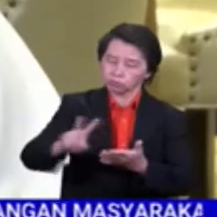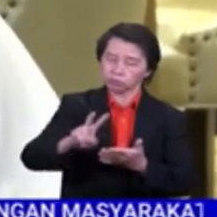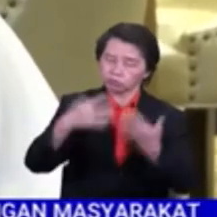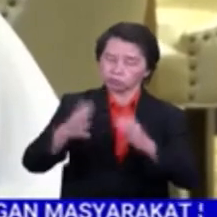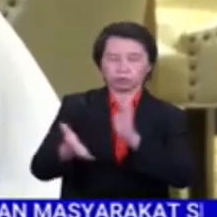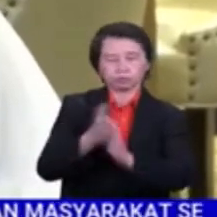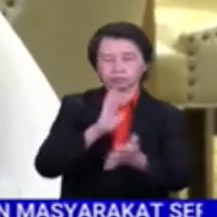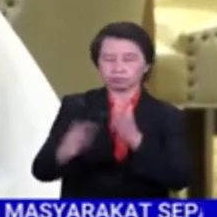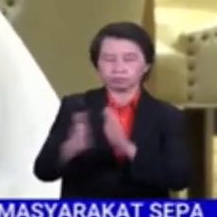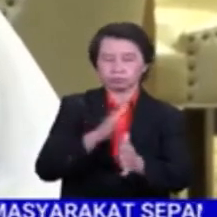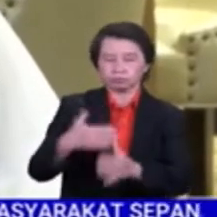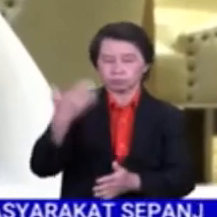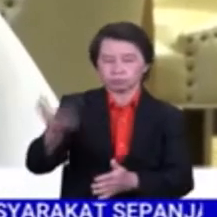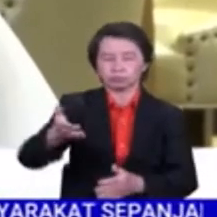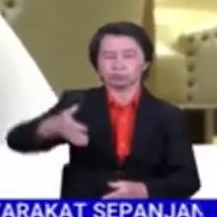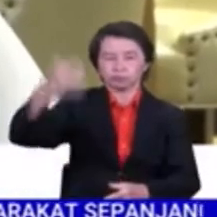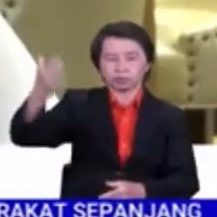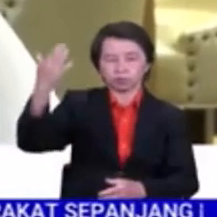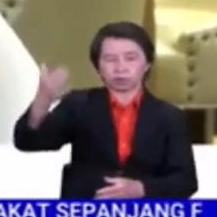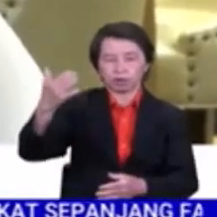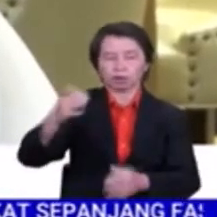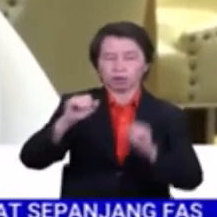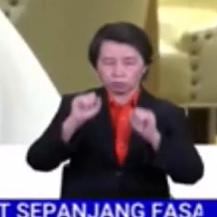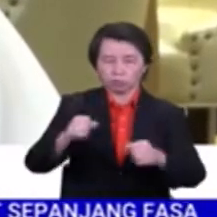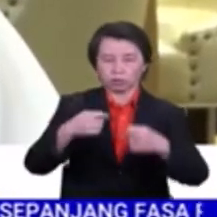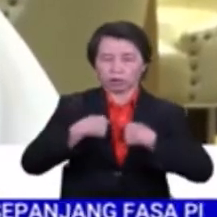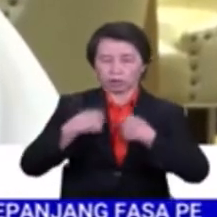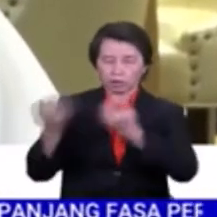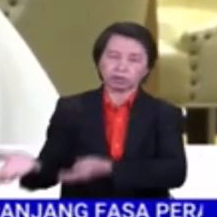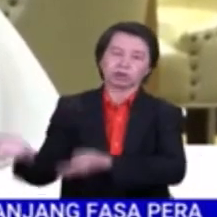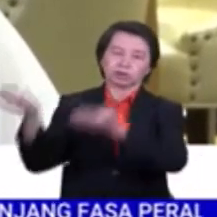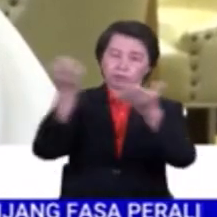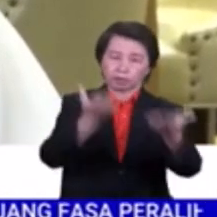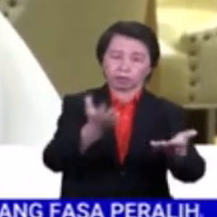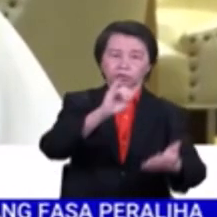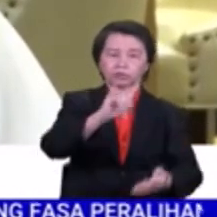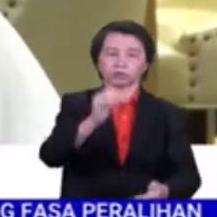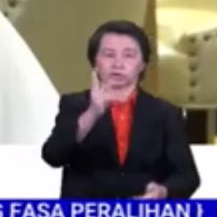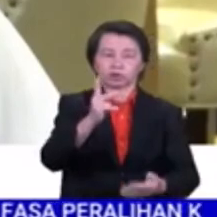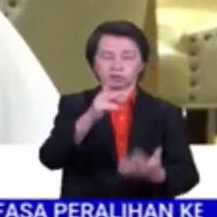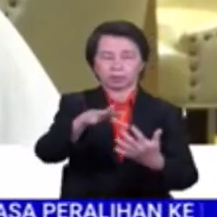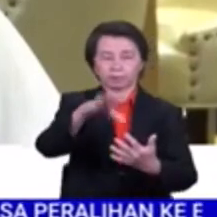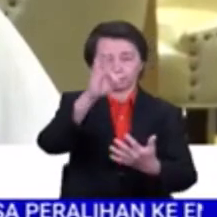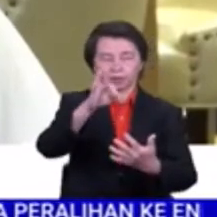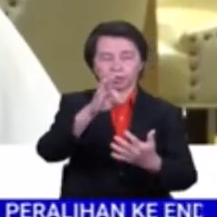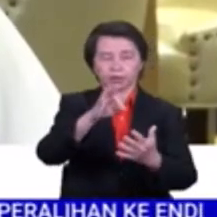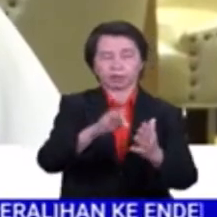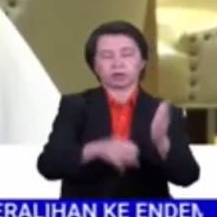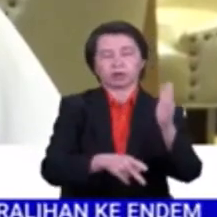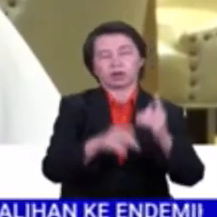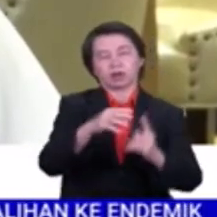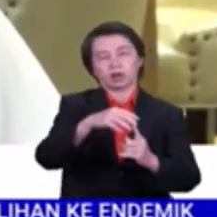dah selesai. Dan boleh saya bawa ke jawatankuasa pilihan khas di Parlimen dulu